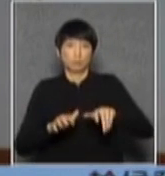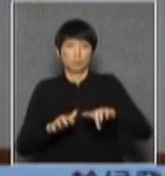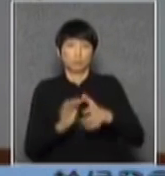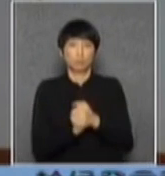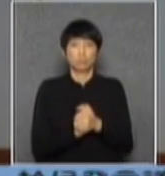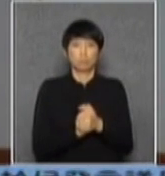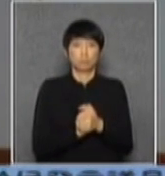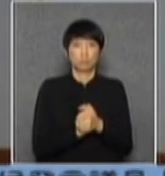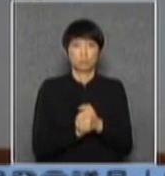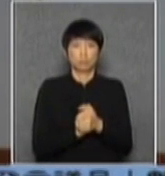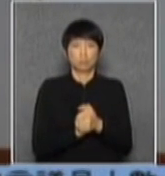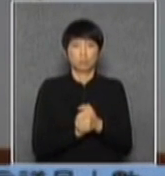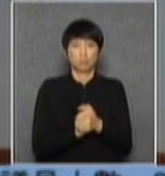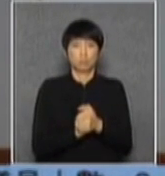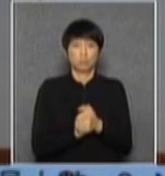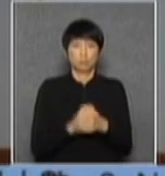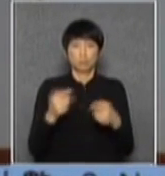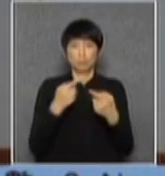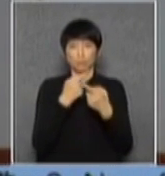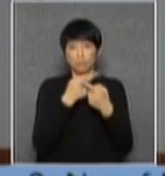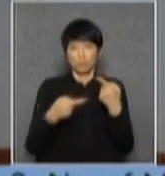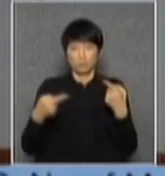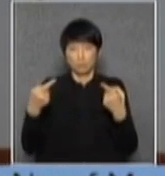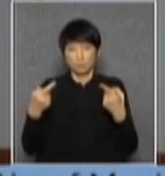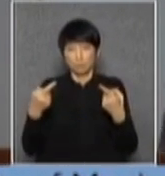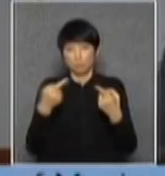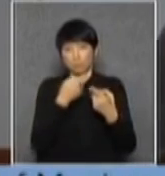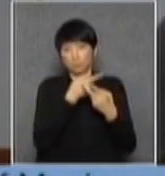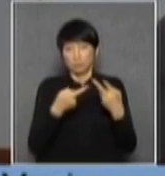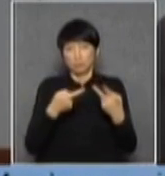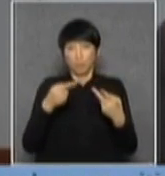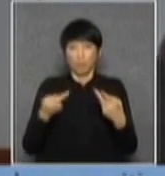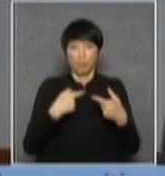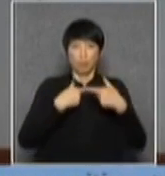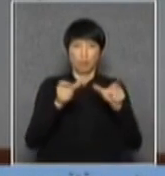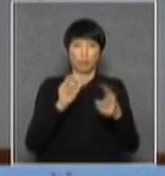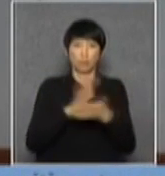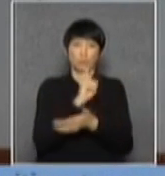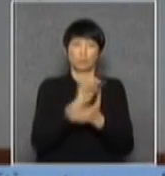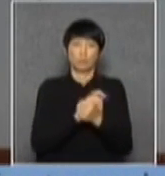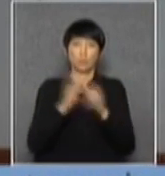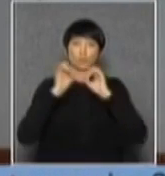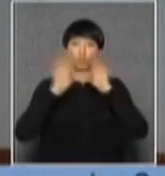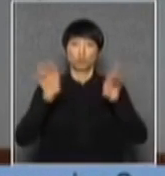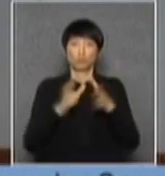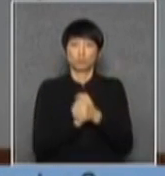攞几啊万嘅人工嘅。我宣布，曾俊华同志